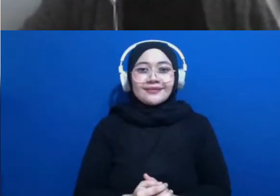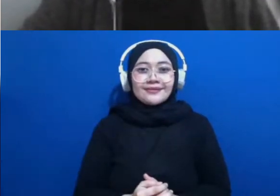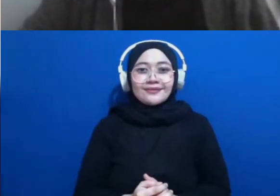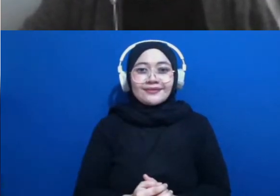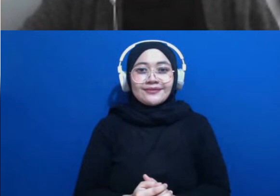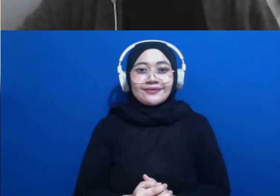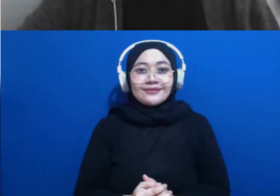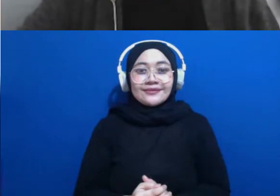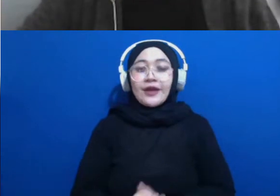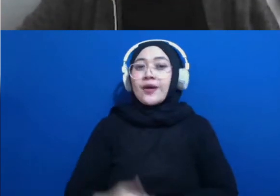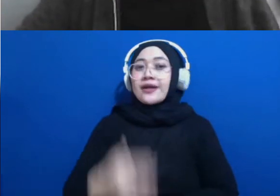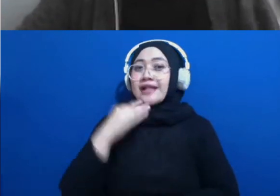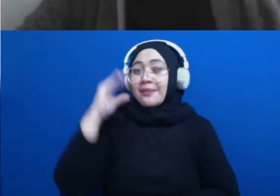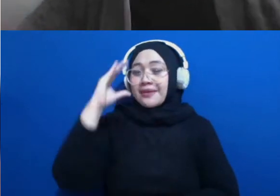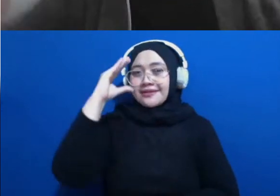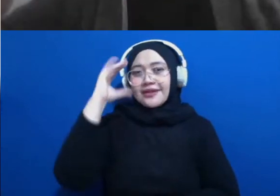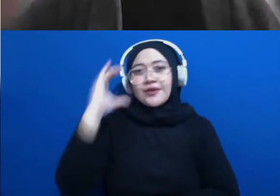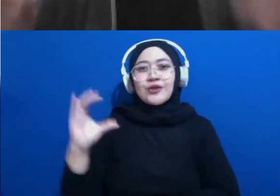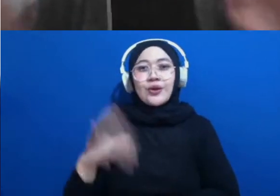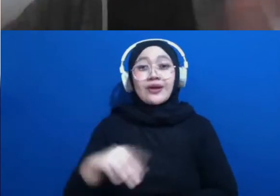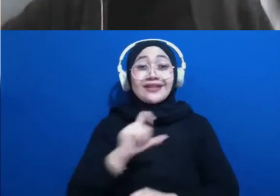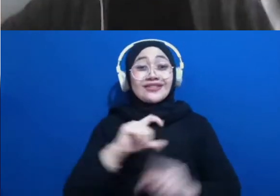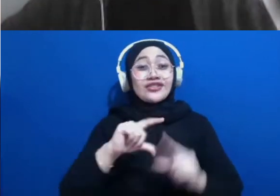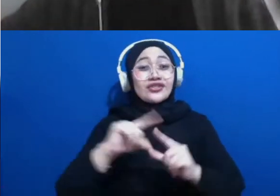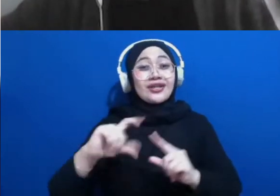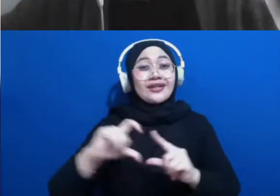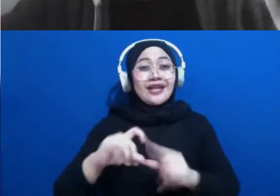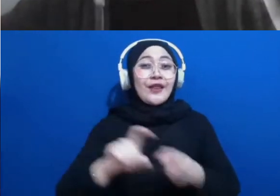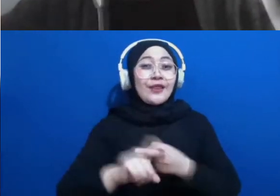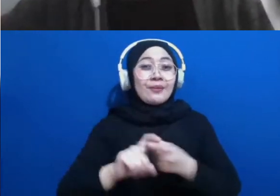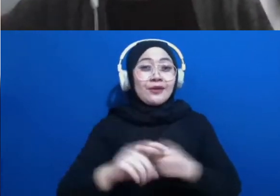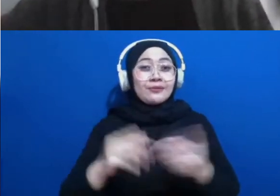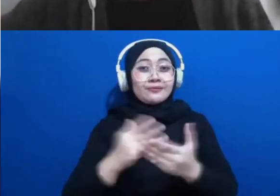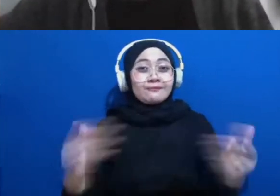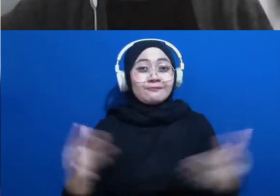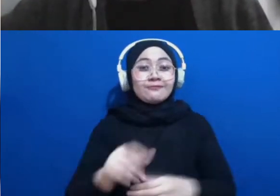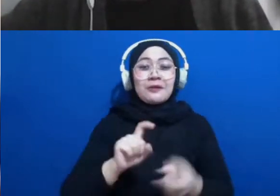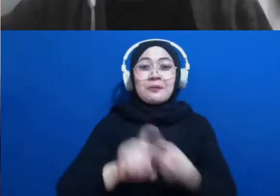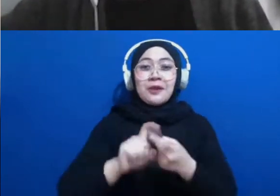Selamat sore Caca, dan selamat sore rekan-rekan pembicara yang lain.